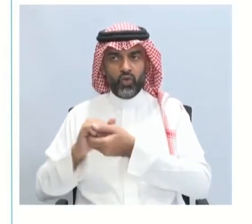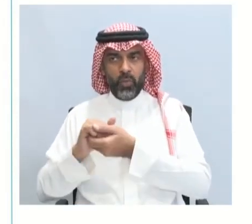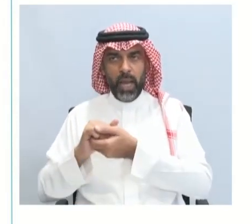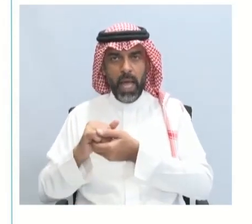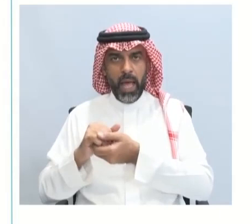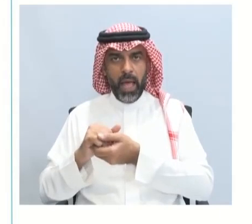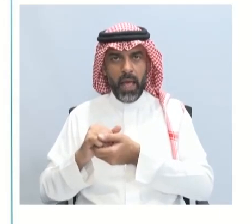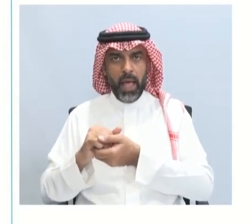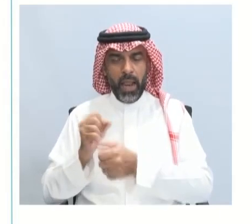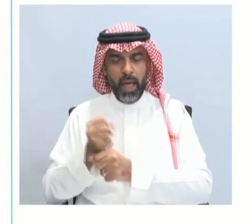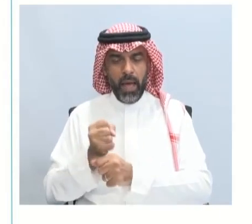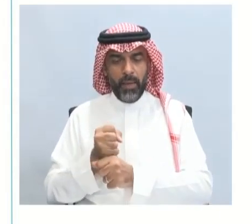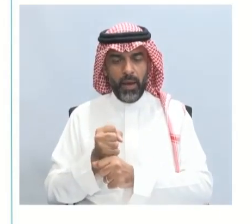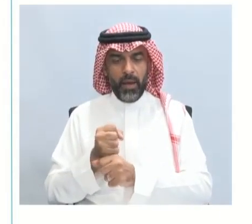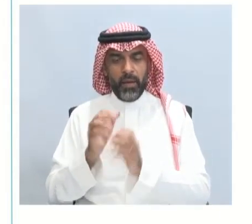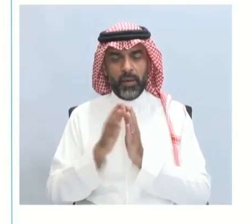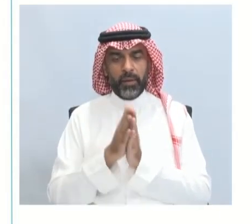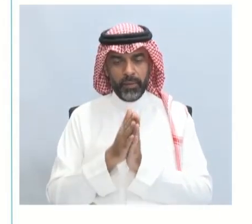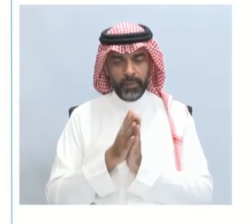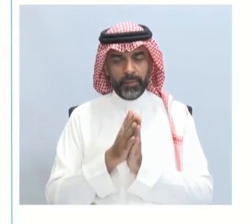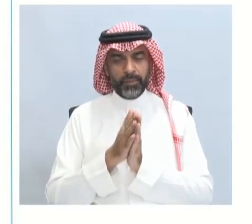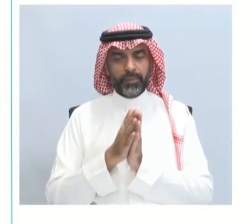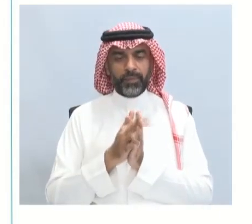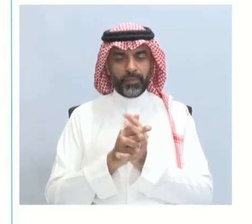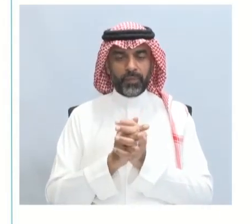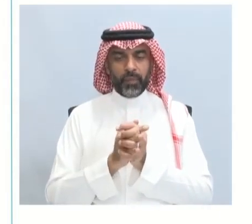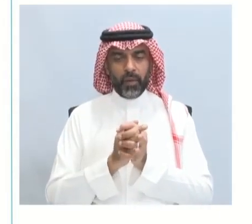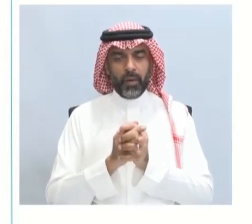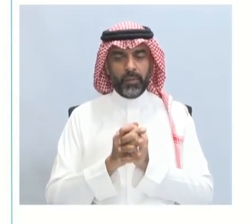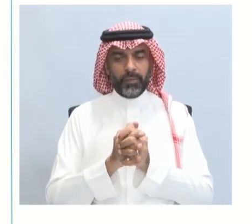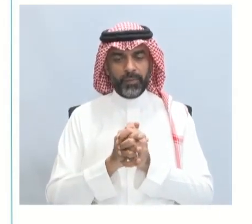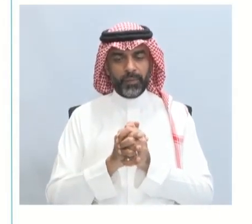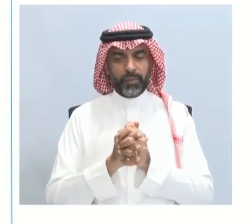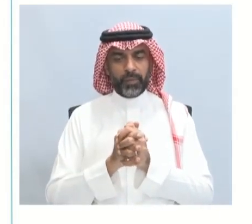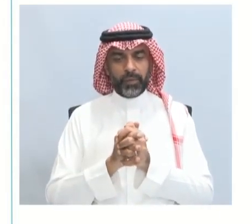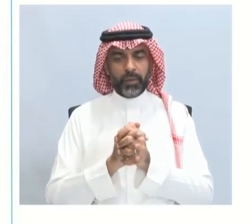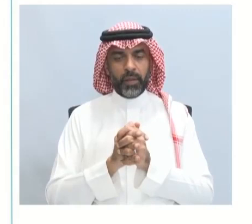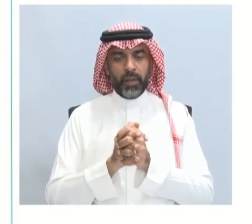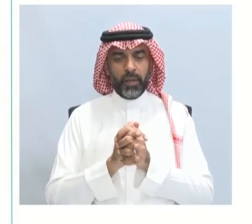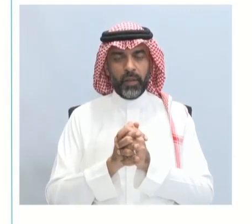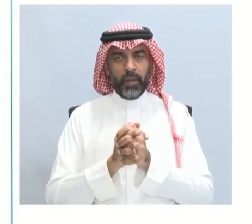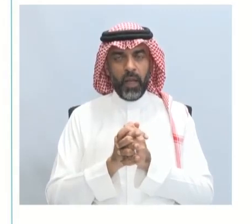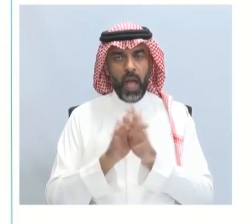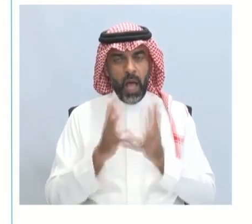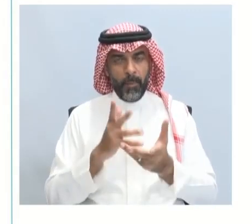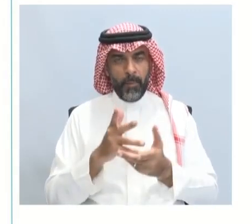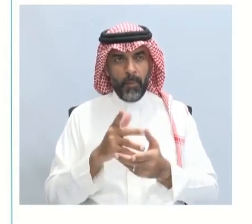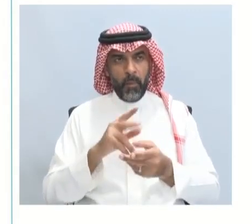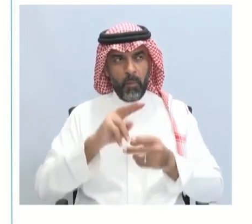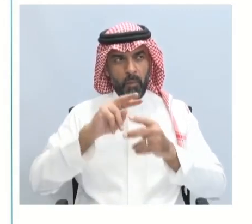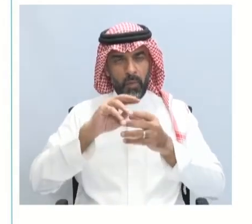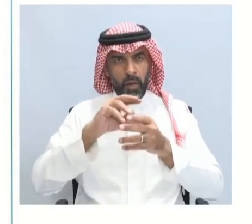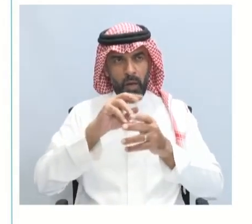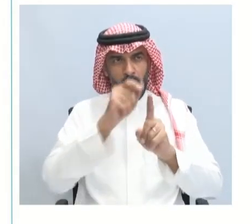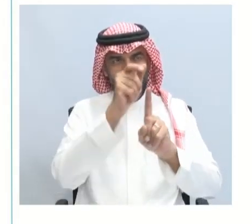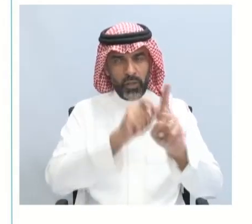معه سوى الموظفين والمنظمه قد يكونوا زملاء العمل قد يكونوا مثلا من جهات اخرى او قد يكونوا